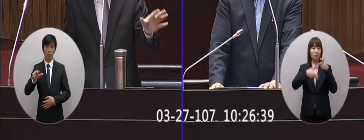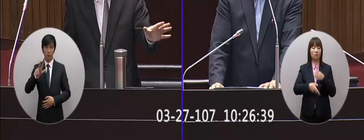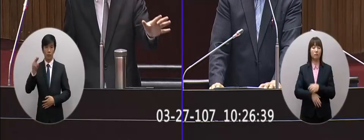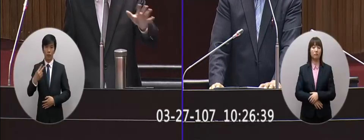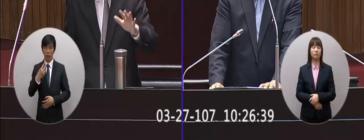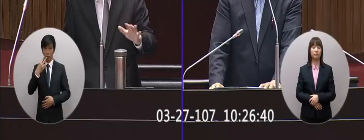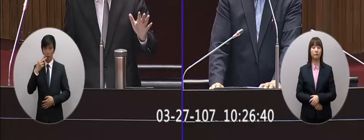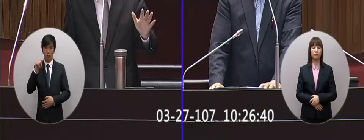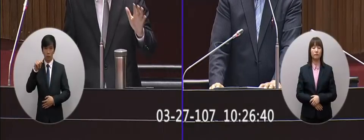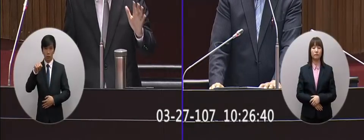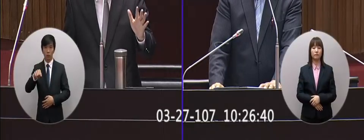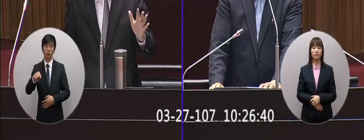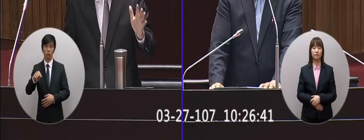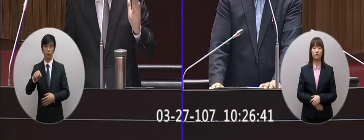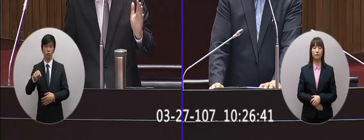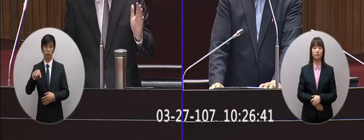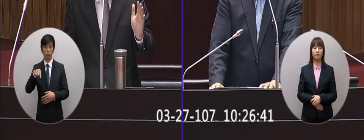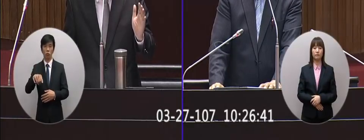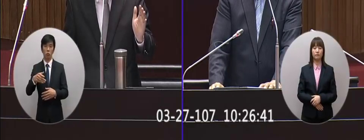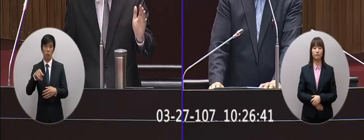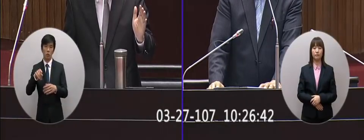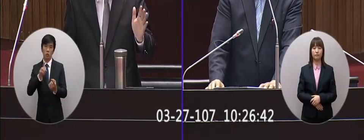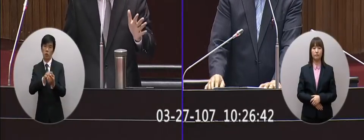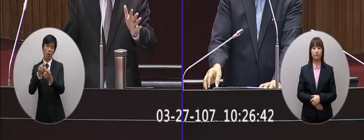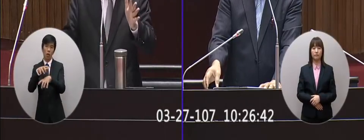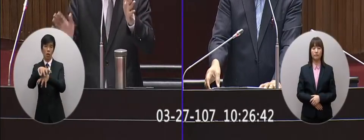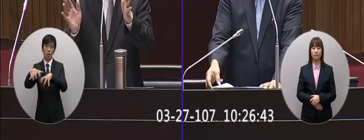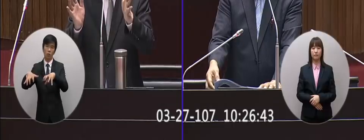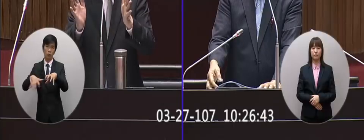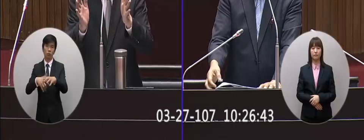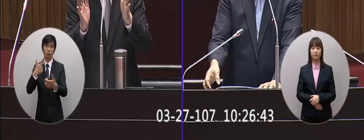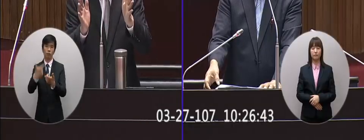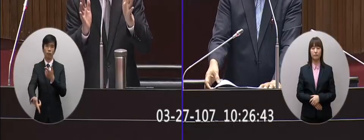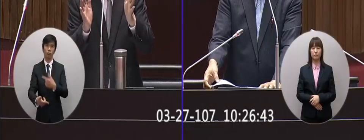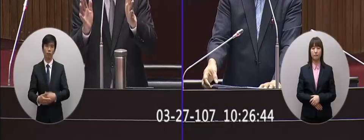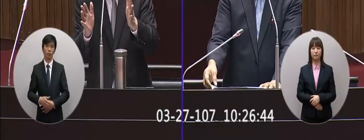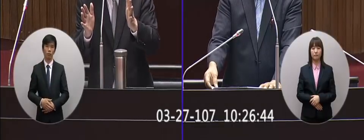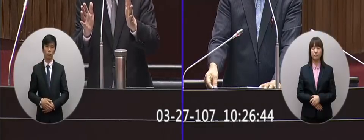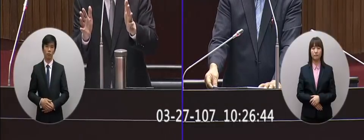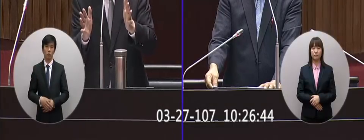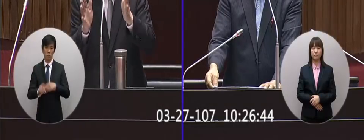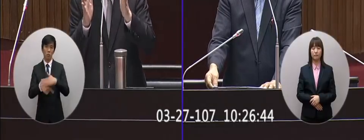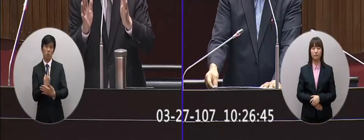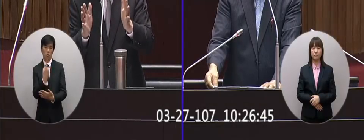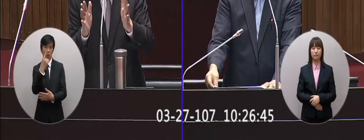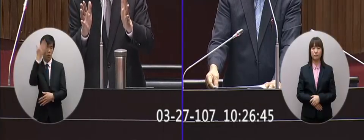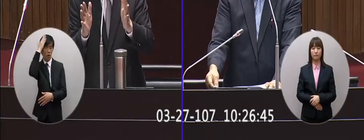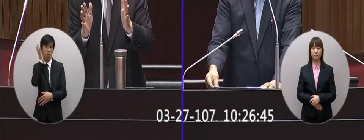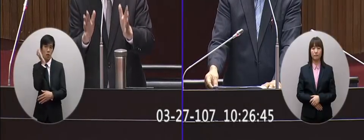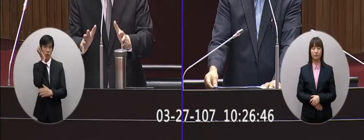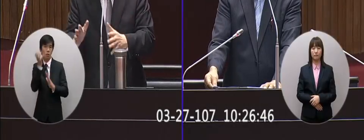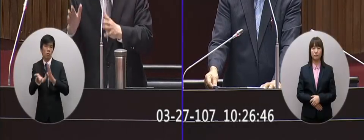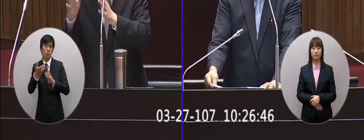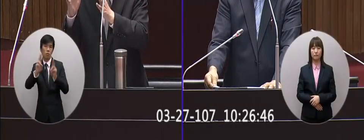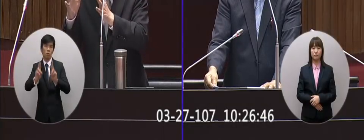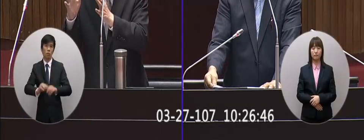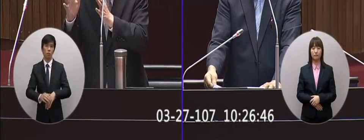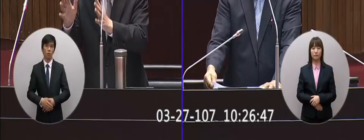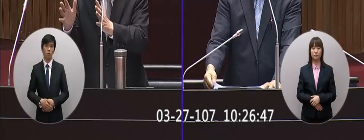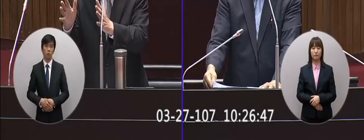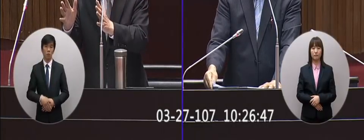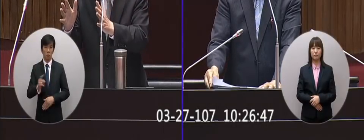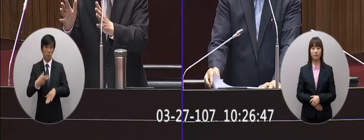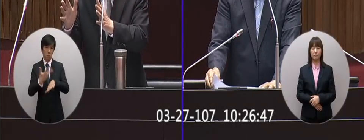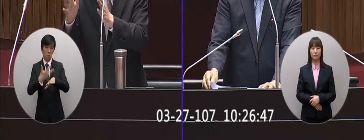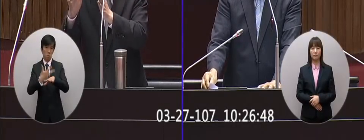为在当地是没有办法，客观的条件不允许，所以只有燃煤发电。啊，我们能够做的就是用超